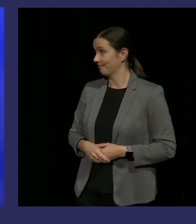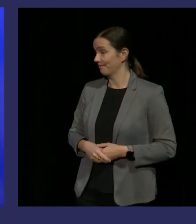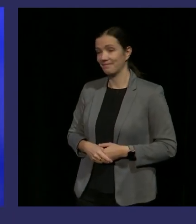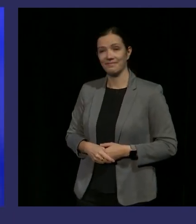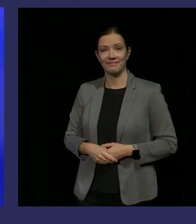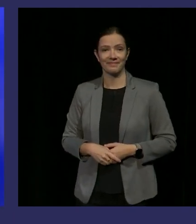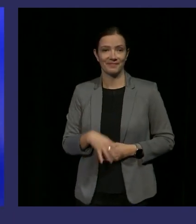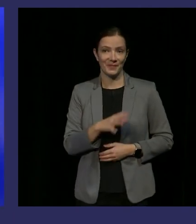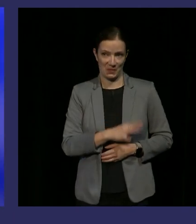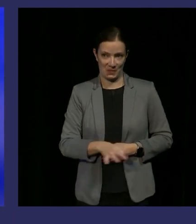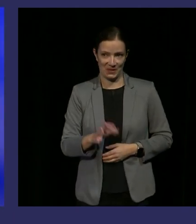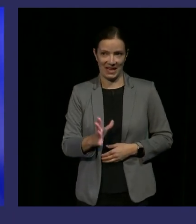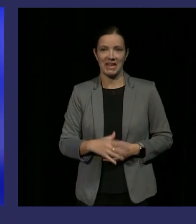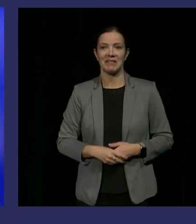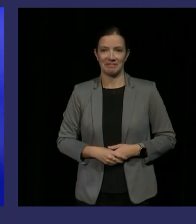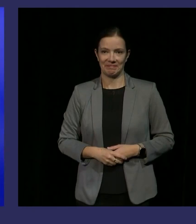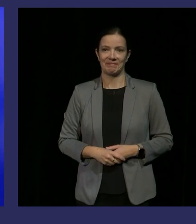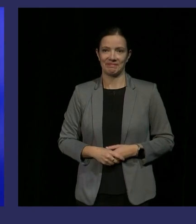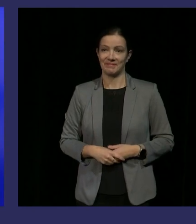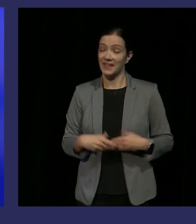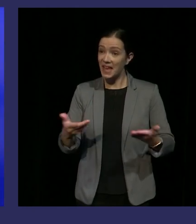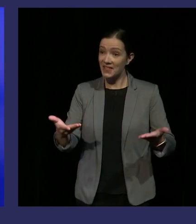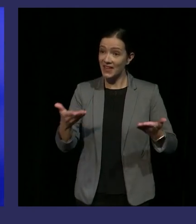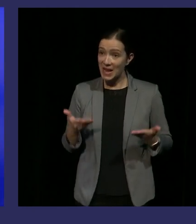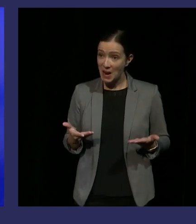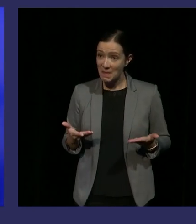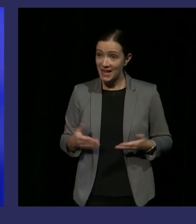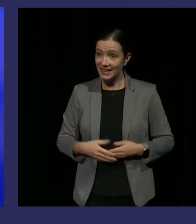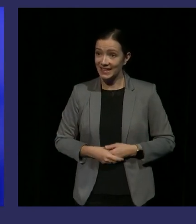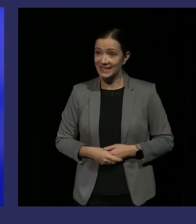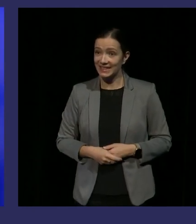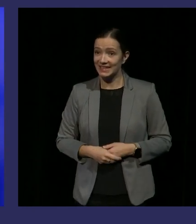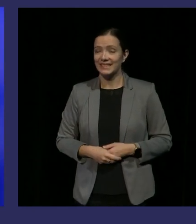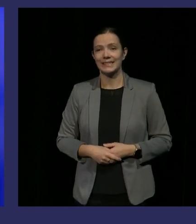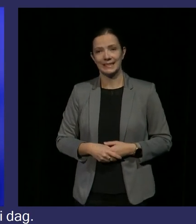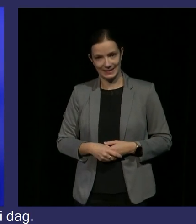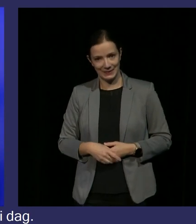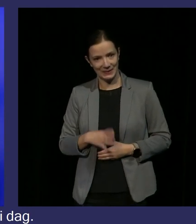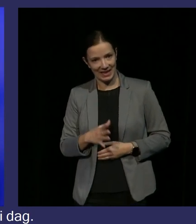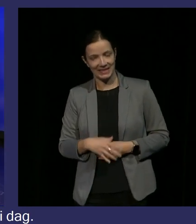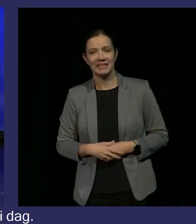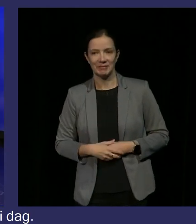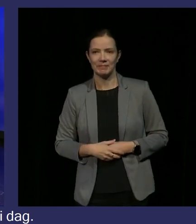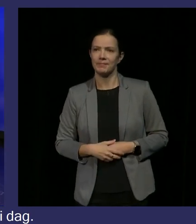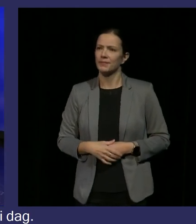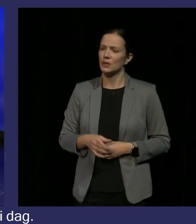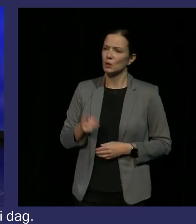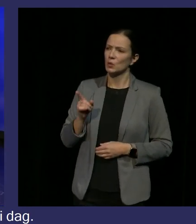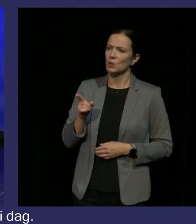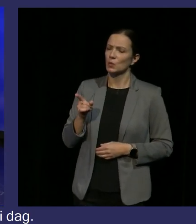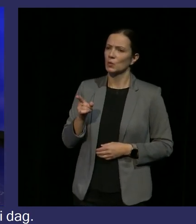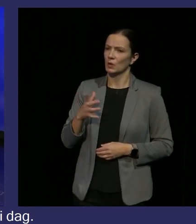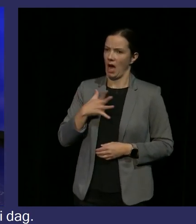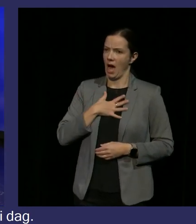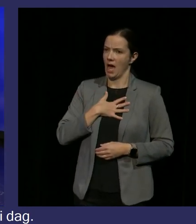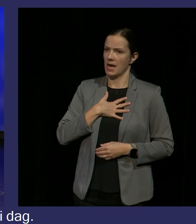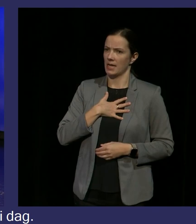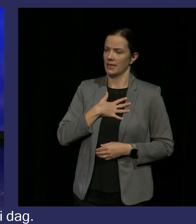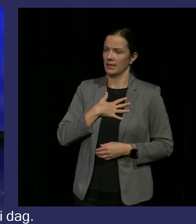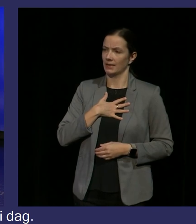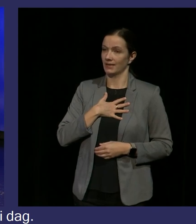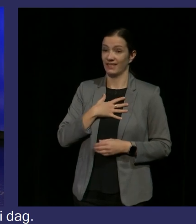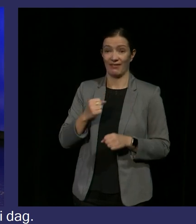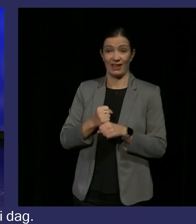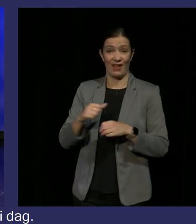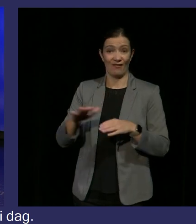Tusen takk, tusen takk. Velkommen, Fredrik. Hjertelig takk. Du har et tett